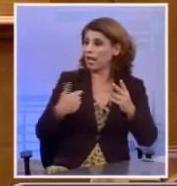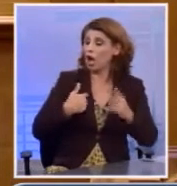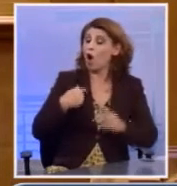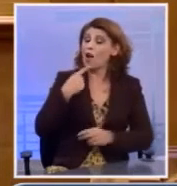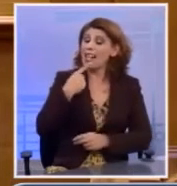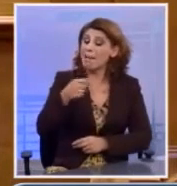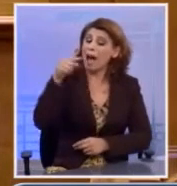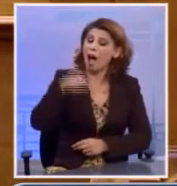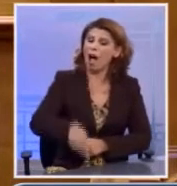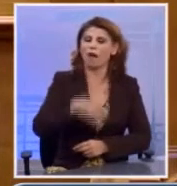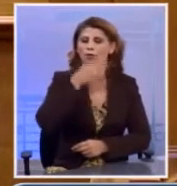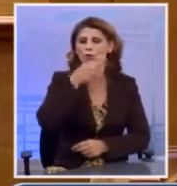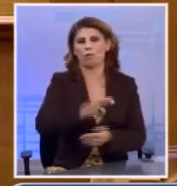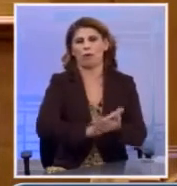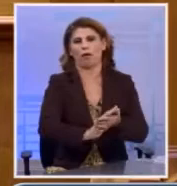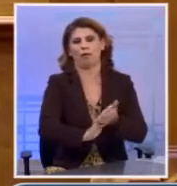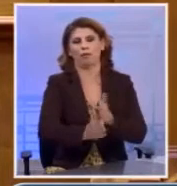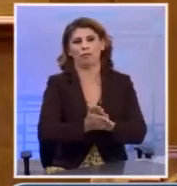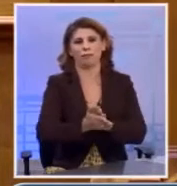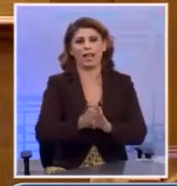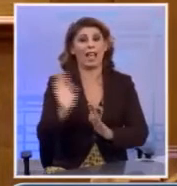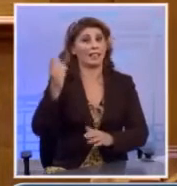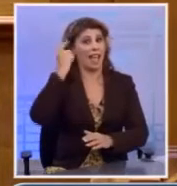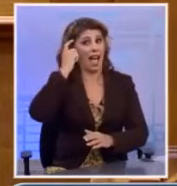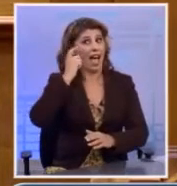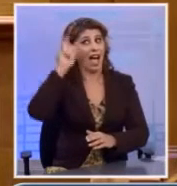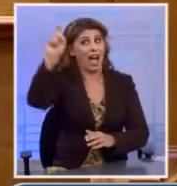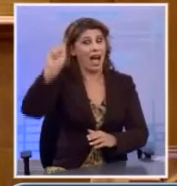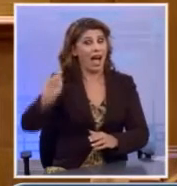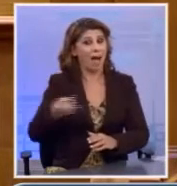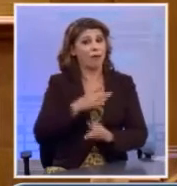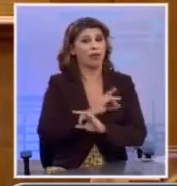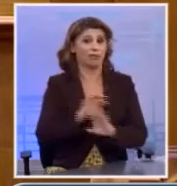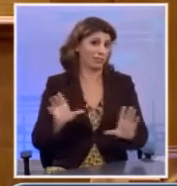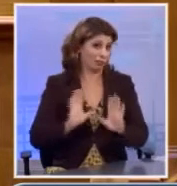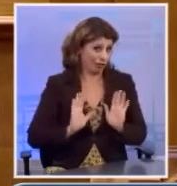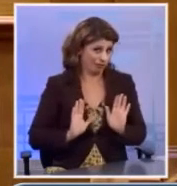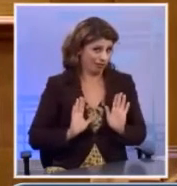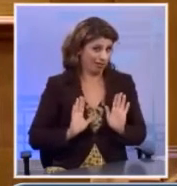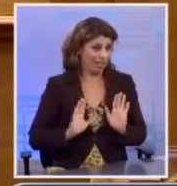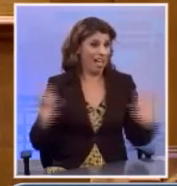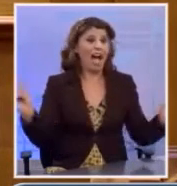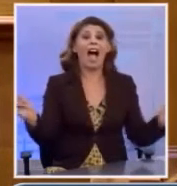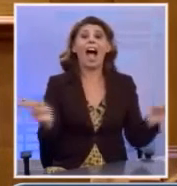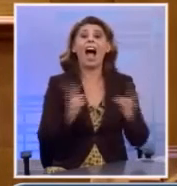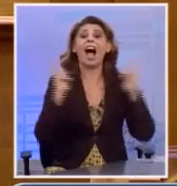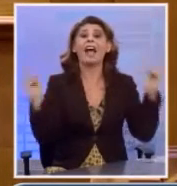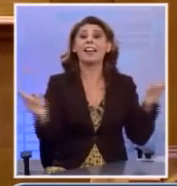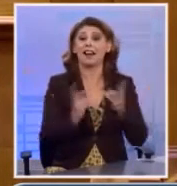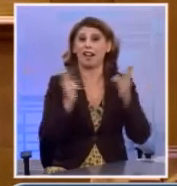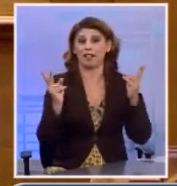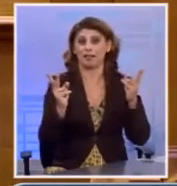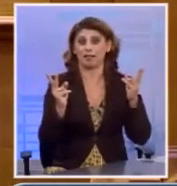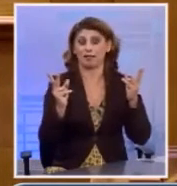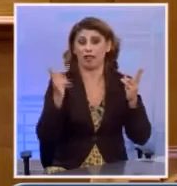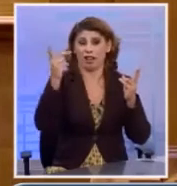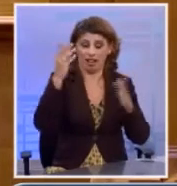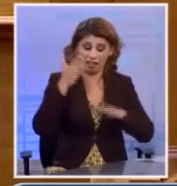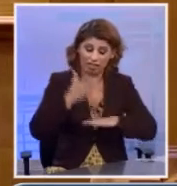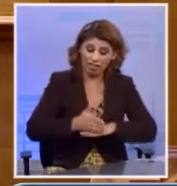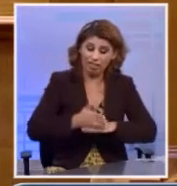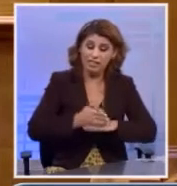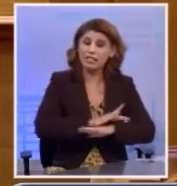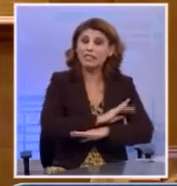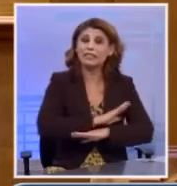μένει καμία απορία αναπάντητη. Αέρα, κυρίες και κύριοι. Σε αυτή